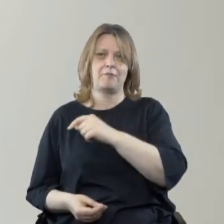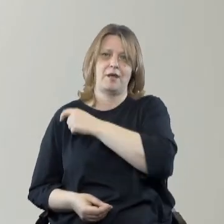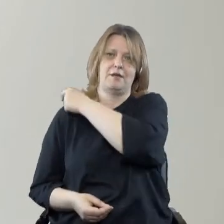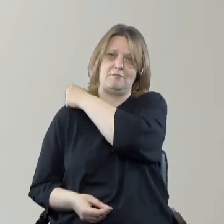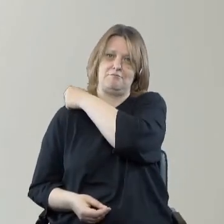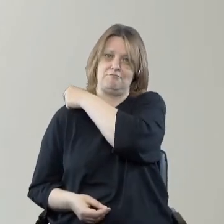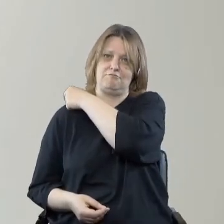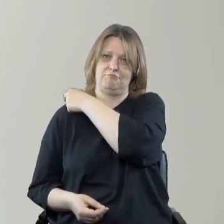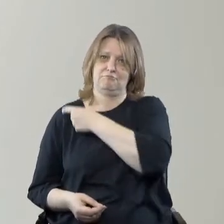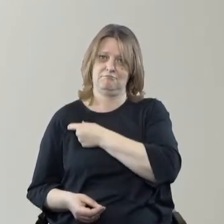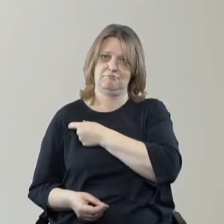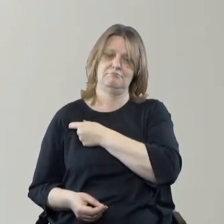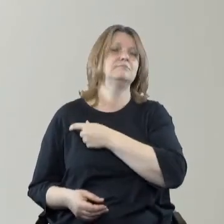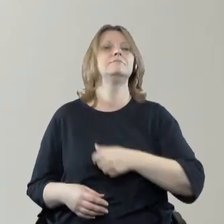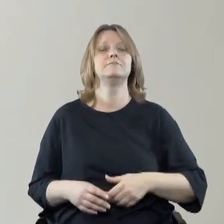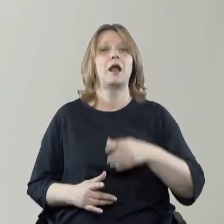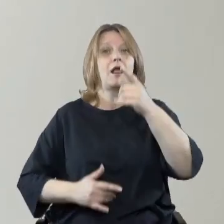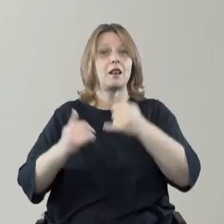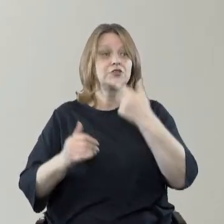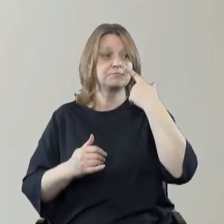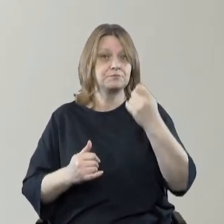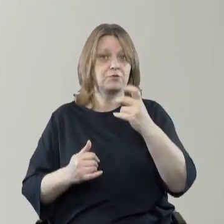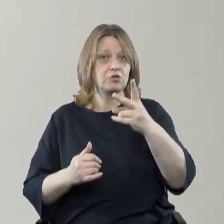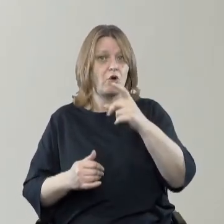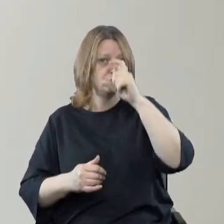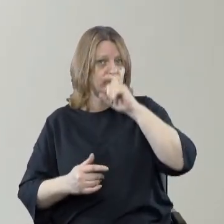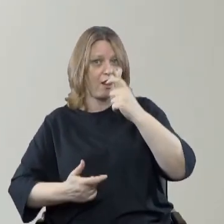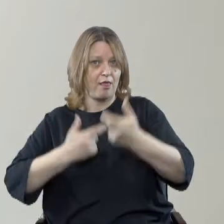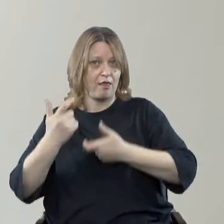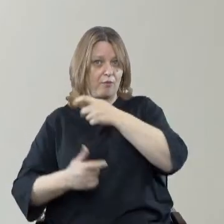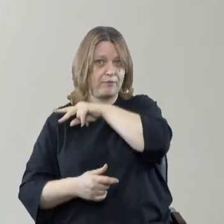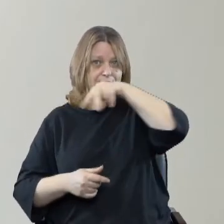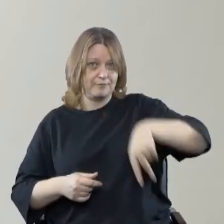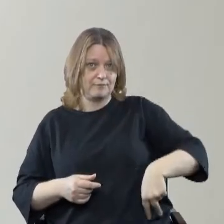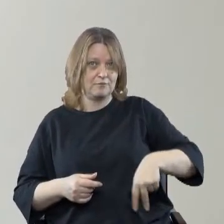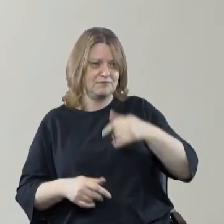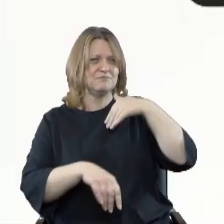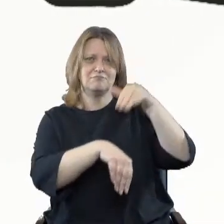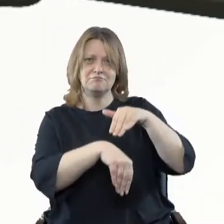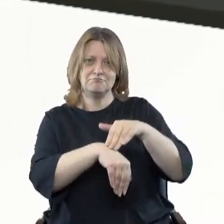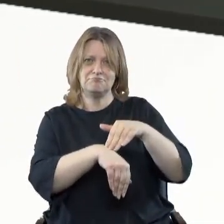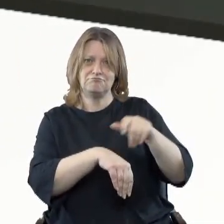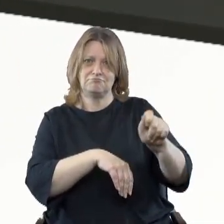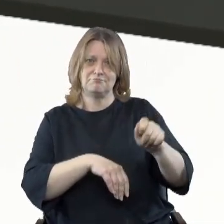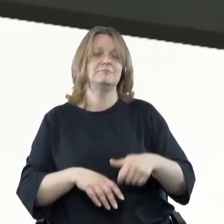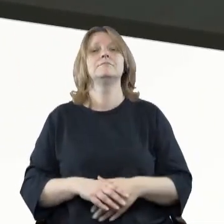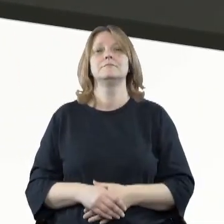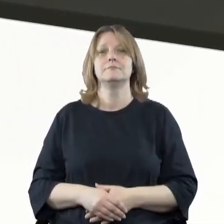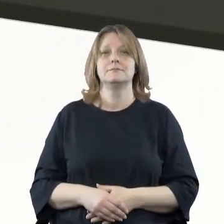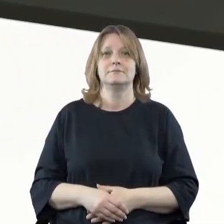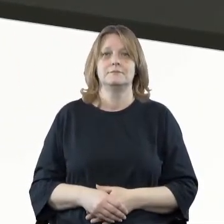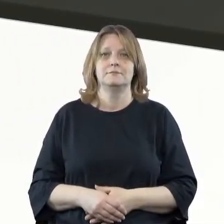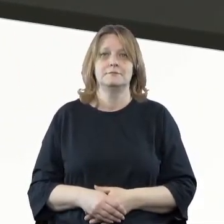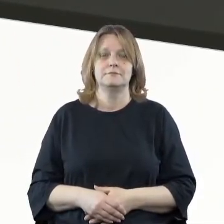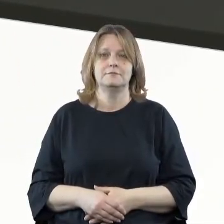od środka ramienia. Jeżeli zauważysz, że ktoś popełnia błędy w zapinaniu pasów, przekaż mu wskazówki Tirka.